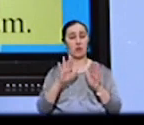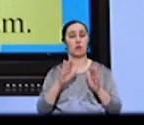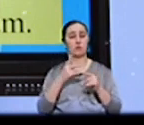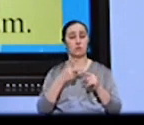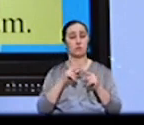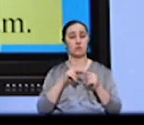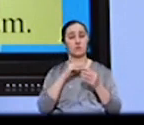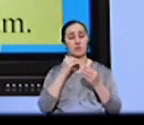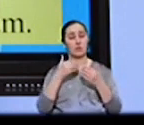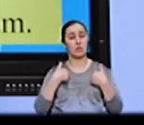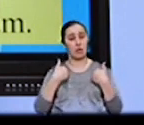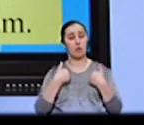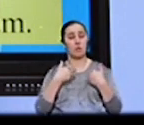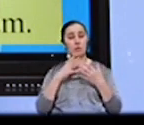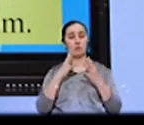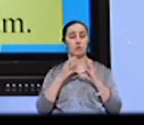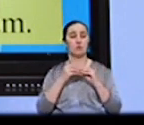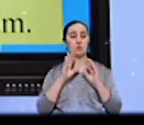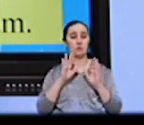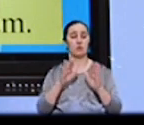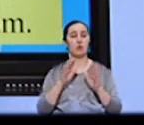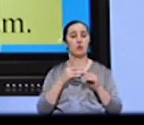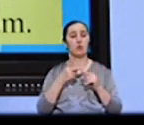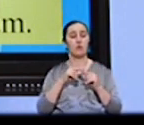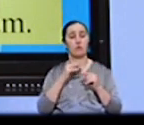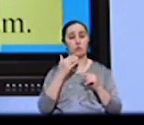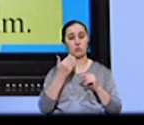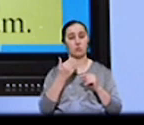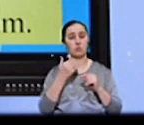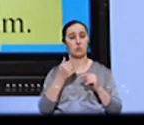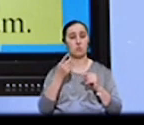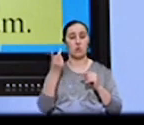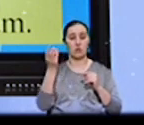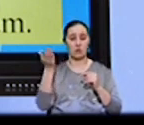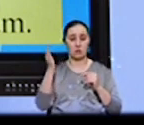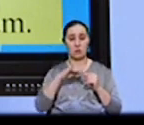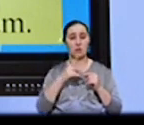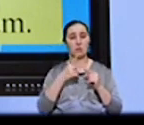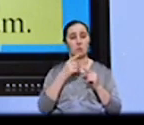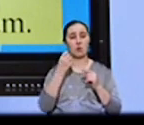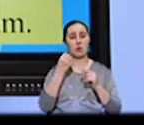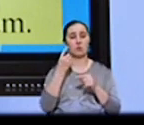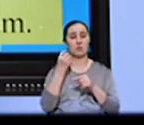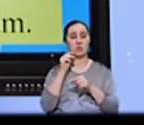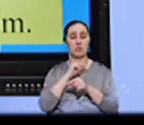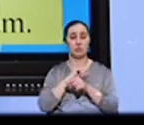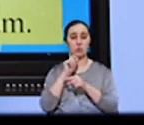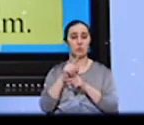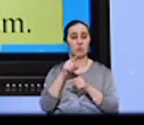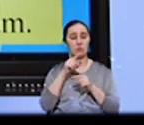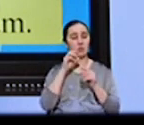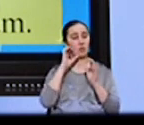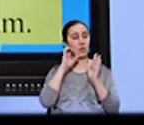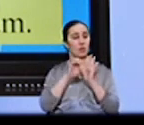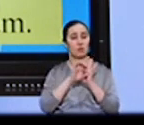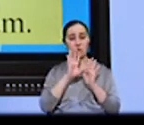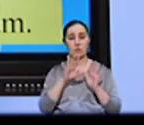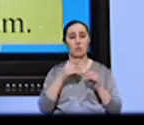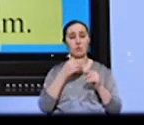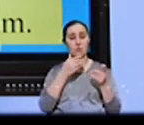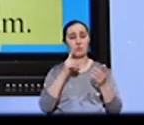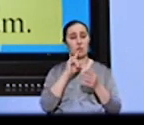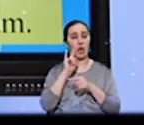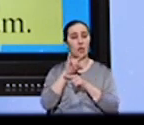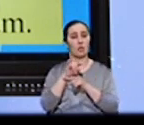faqatgina salom alik qilsangiz kifoya. Uni bu yoqqa kel deb biror bir ish buyursa, uni aytganini qilmang. Chunki